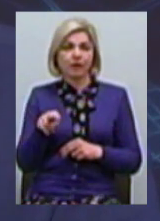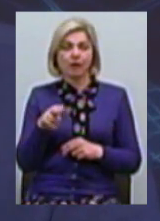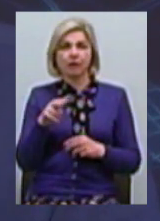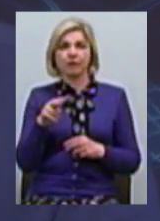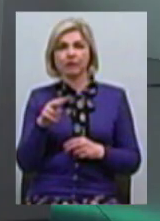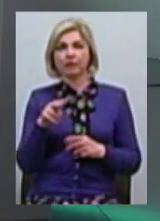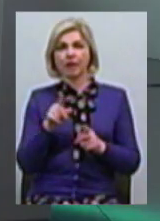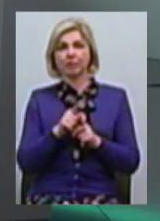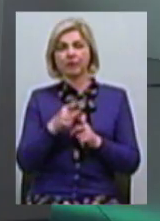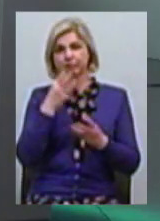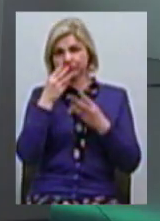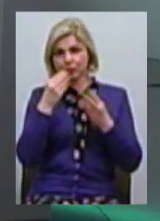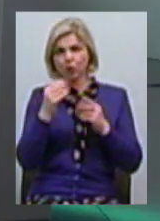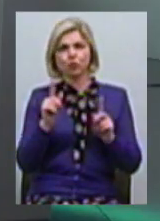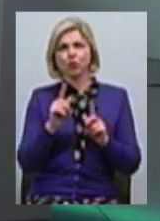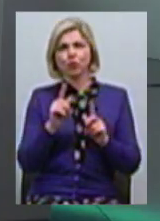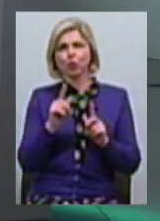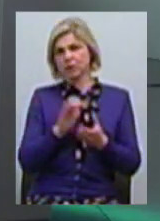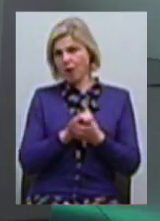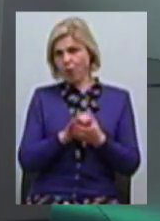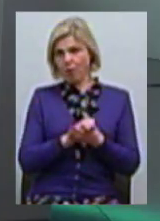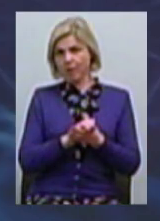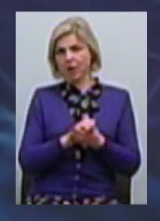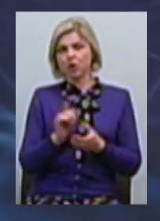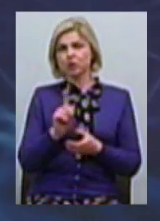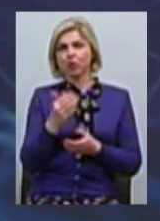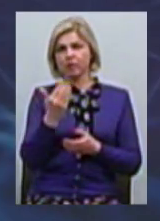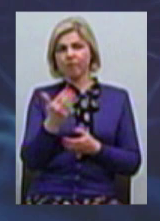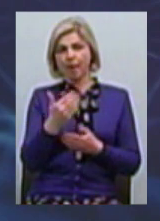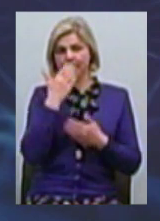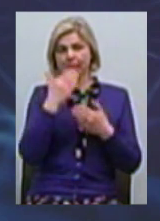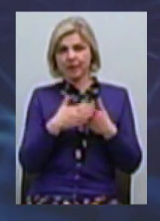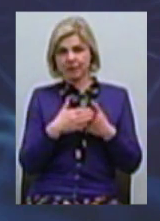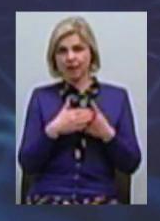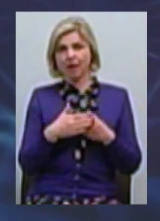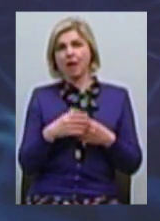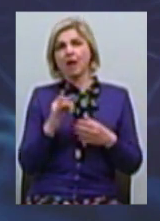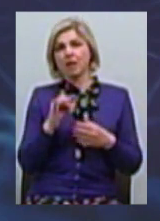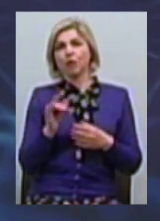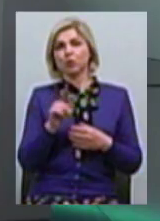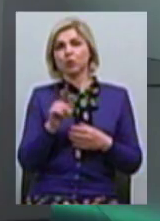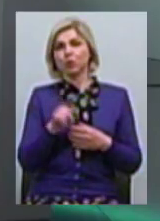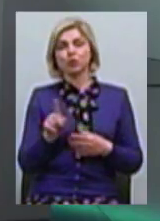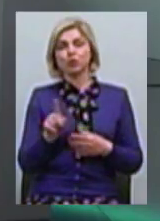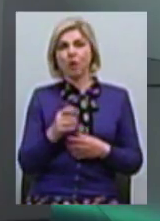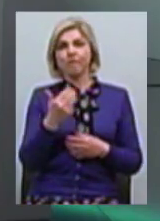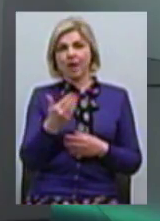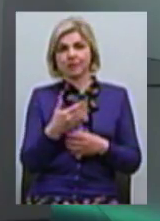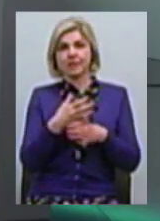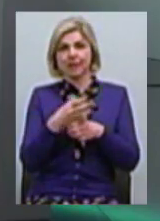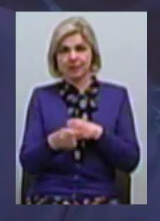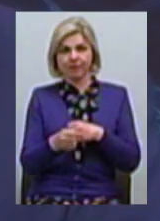маскируется что-то очень вам знакомое, что-то очень вам близкое, то есть, в принципе, то, что вас